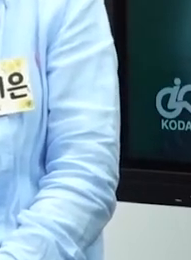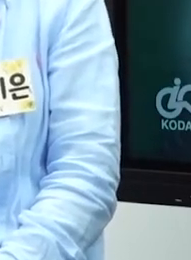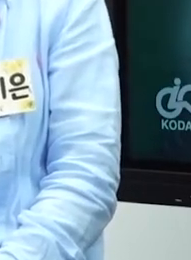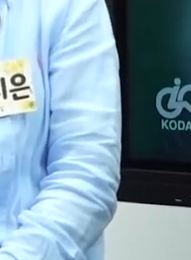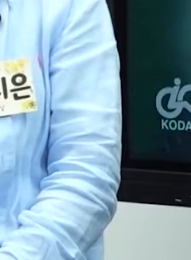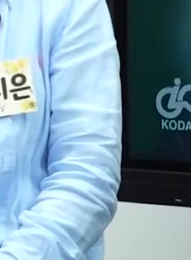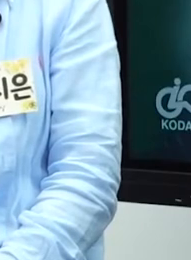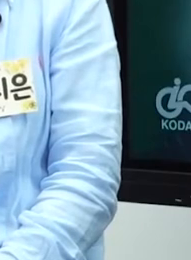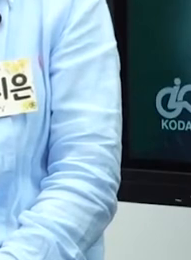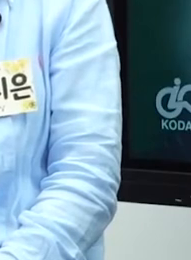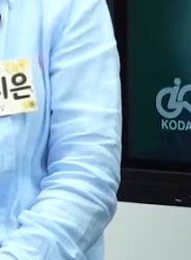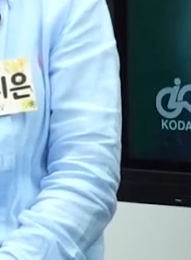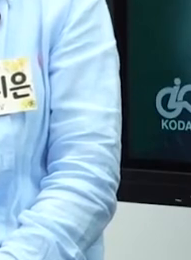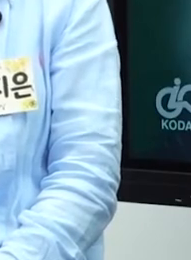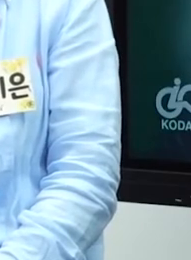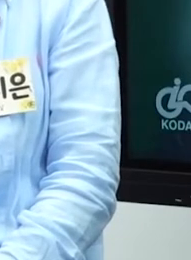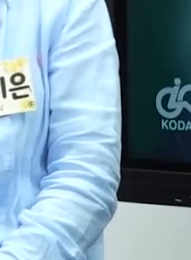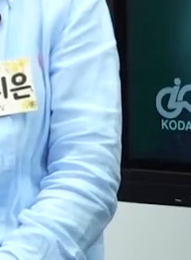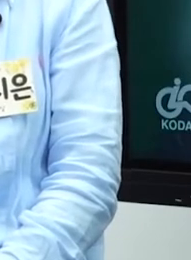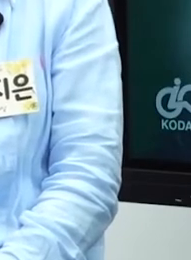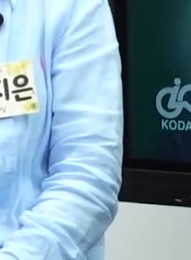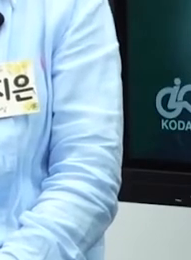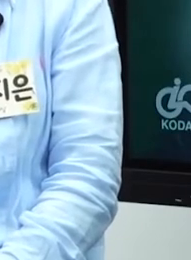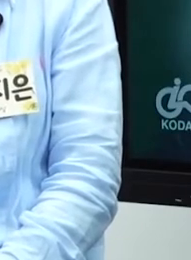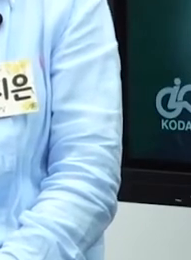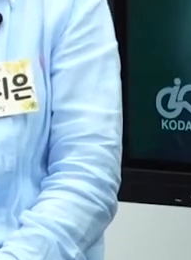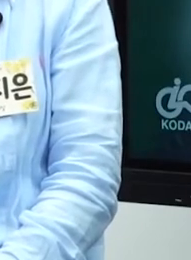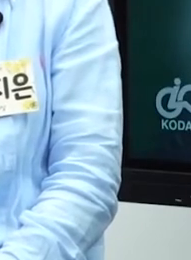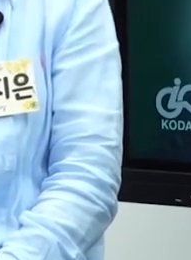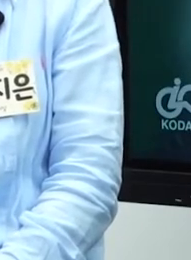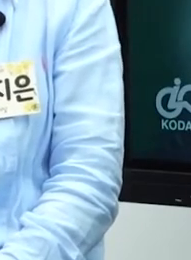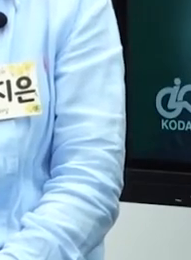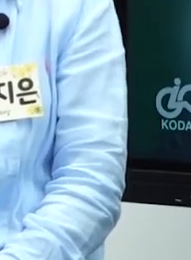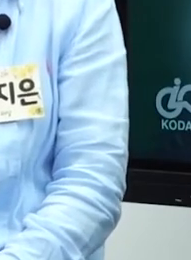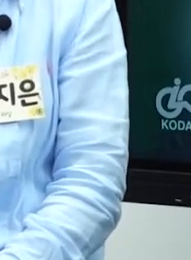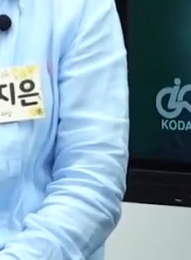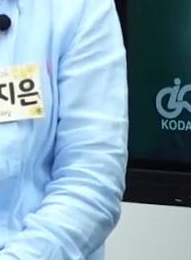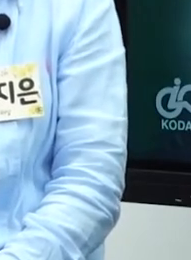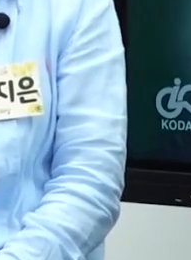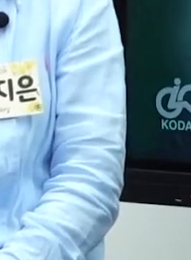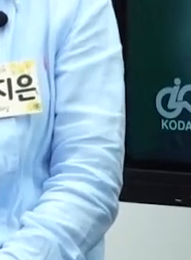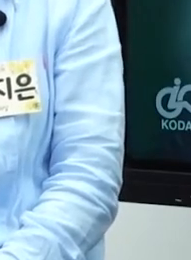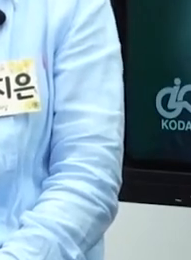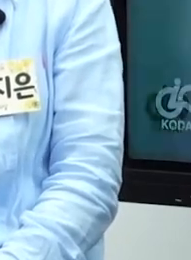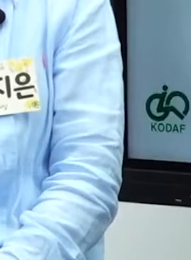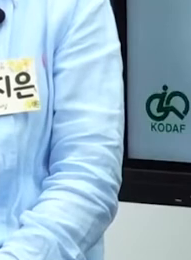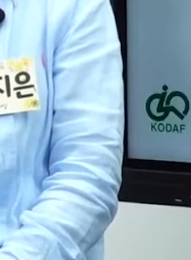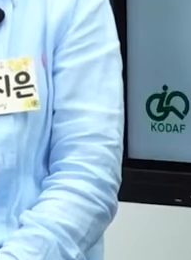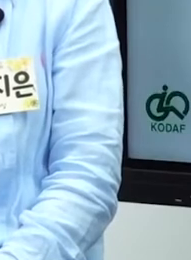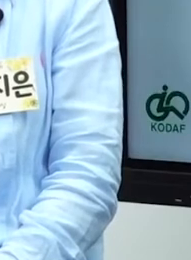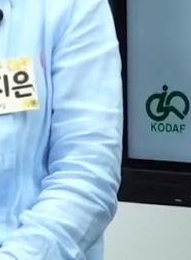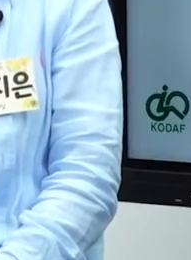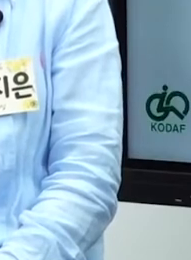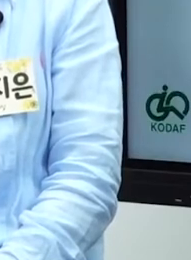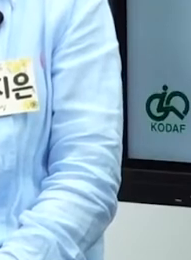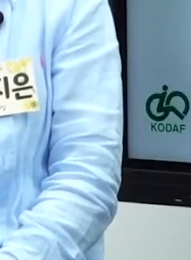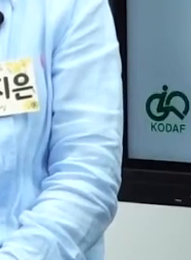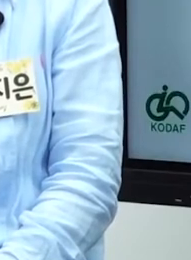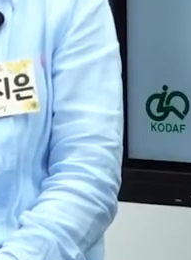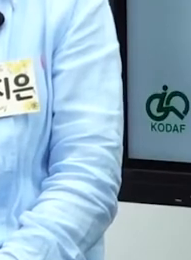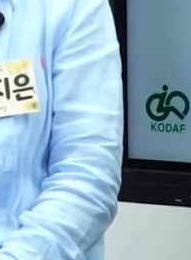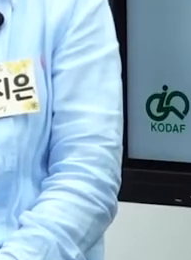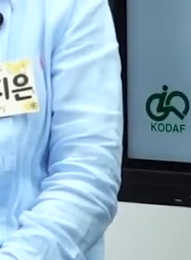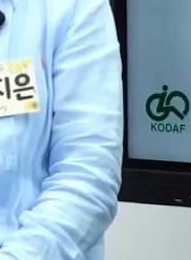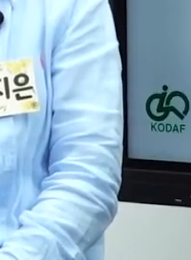해결해. 이게 무슨 상황인데요? 그러니까 미리 좀 언지라도 주시면 좋은데 그 어린 나이에 갑작스러운 고작 8살밖에 안 되는